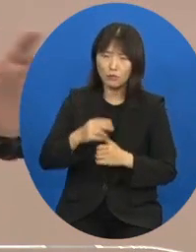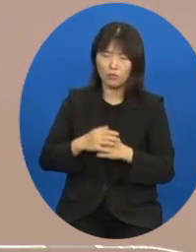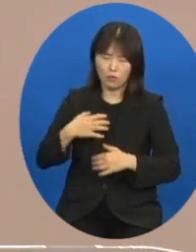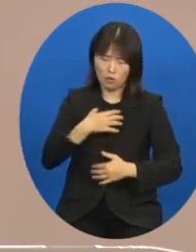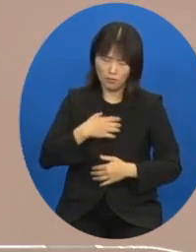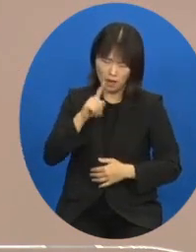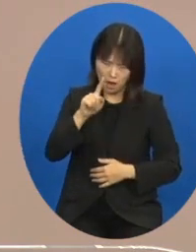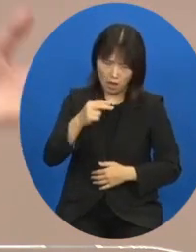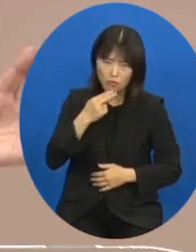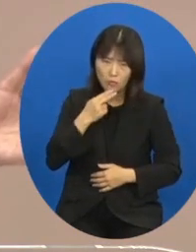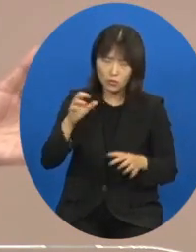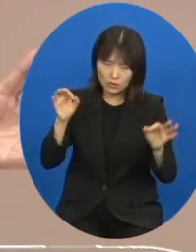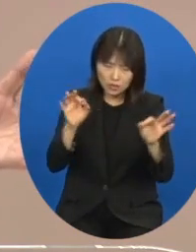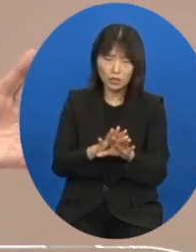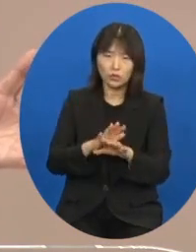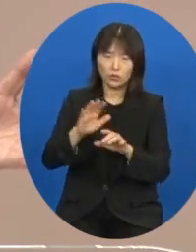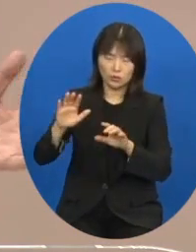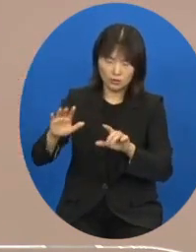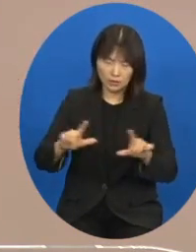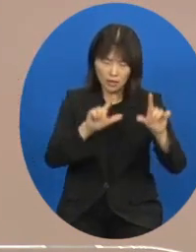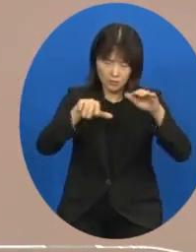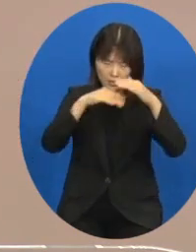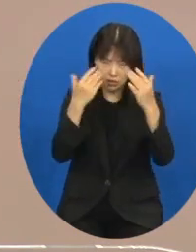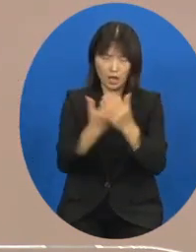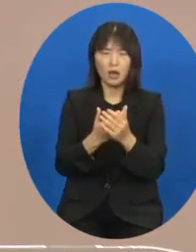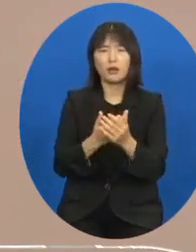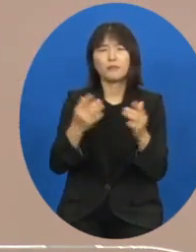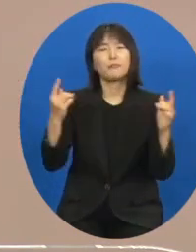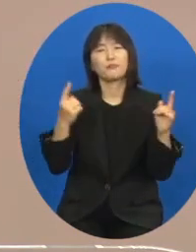없어지고 삶 전체가 바뀝니다.